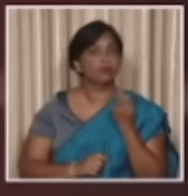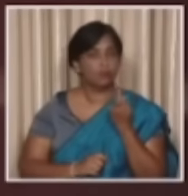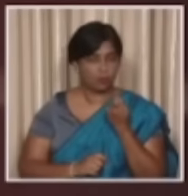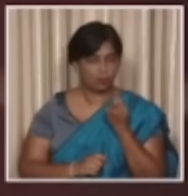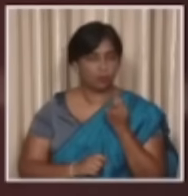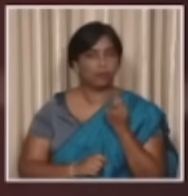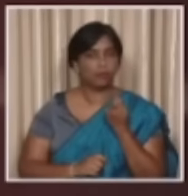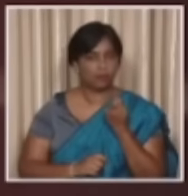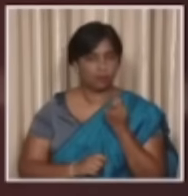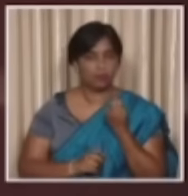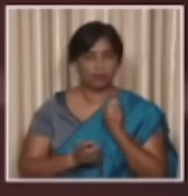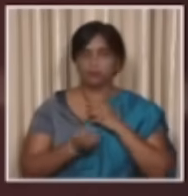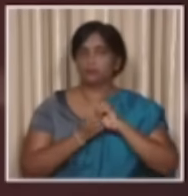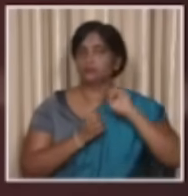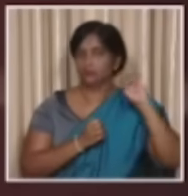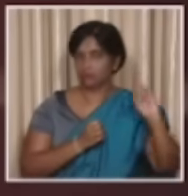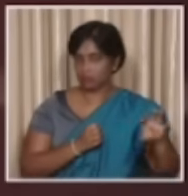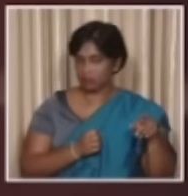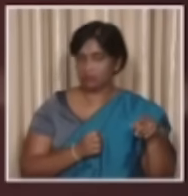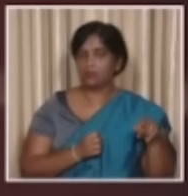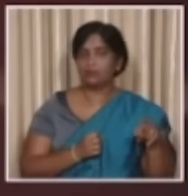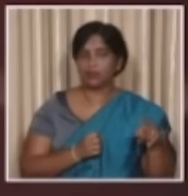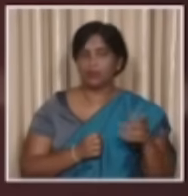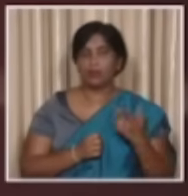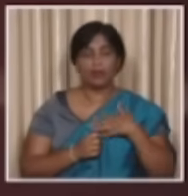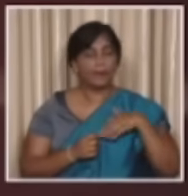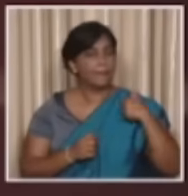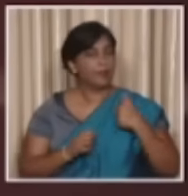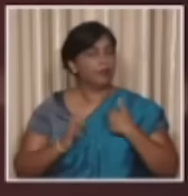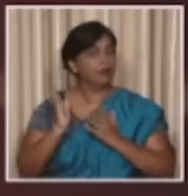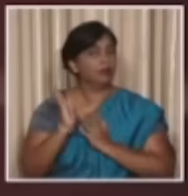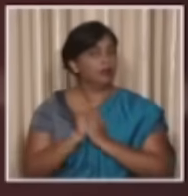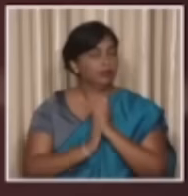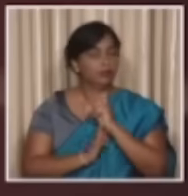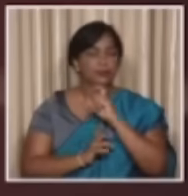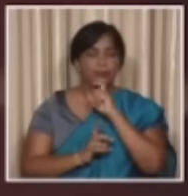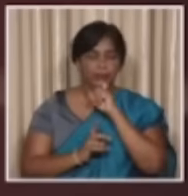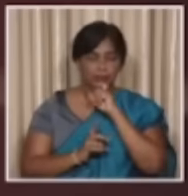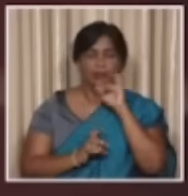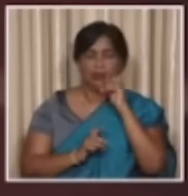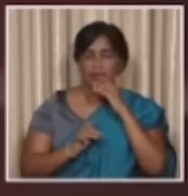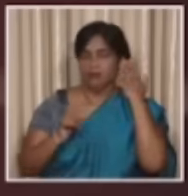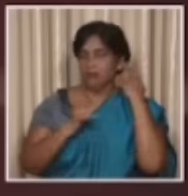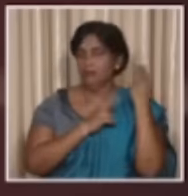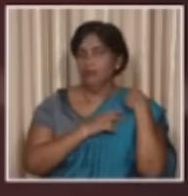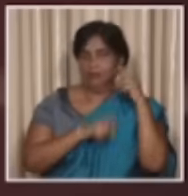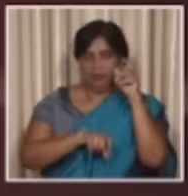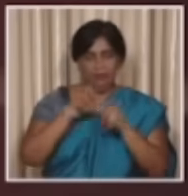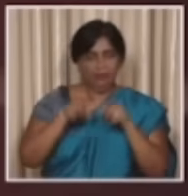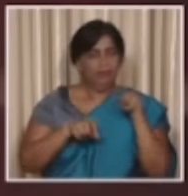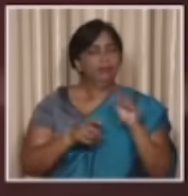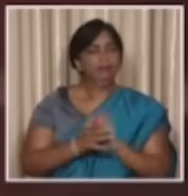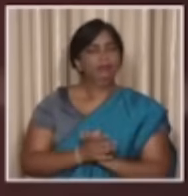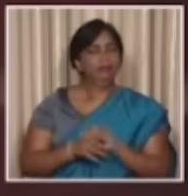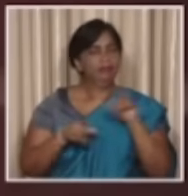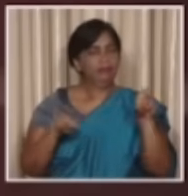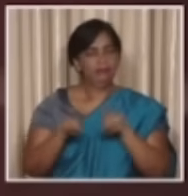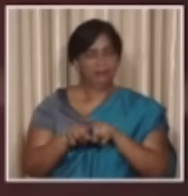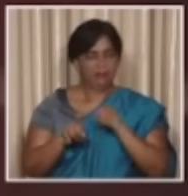ප්‍රමාණයක් තැන්පත් කරන්න කියලා එම මූලික අයිතිවාසිකම් නඩුවේ සමහර වගඋත්තරකරුවන්ට. ඒ